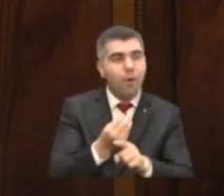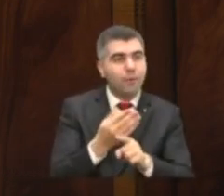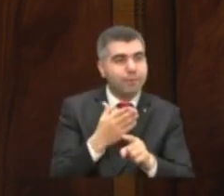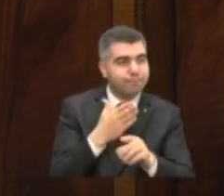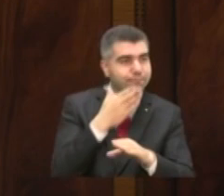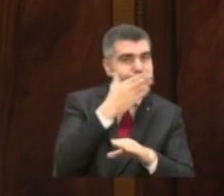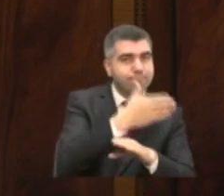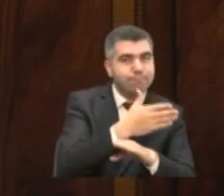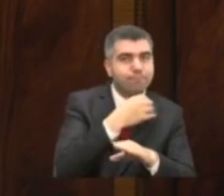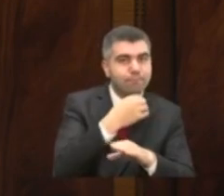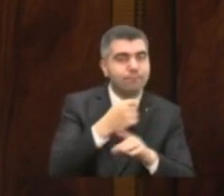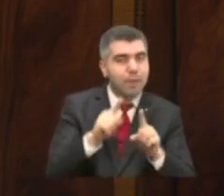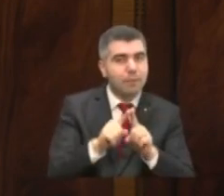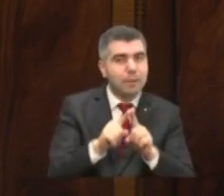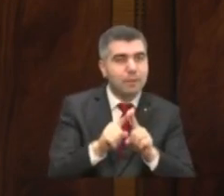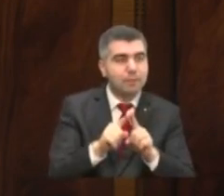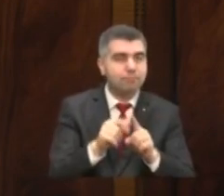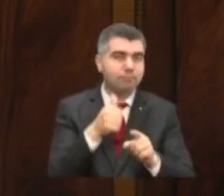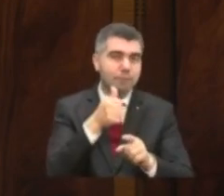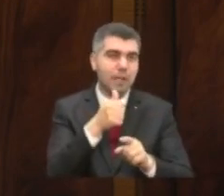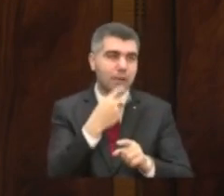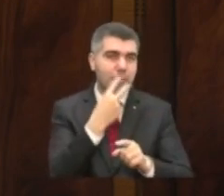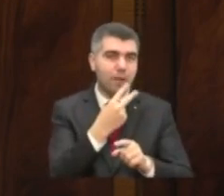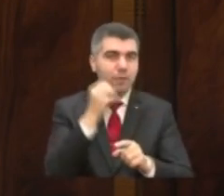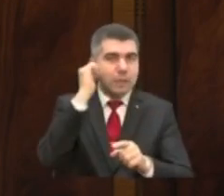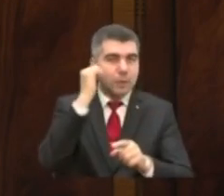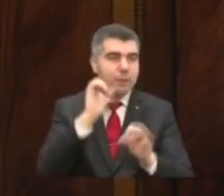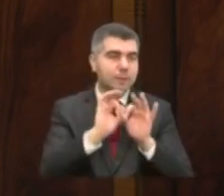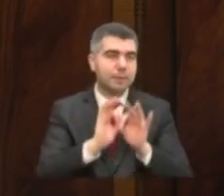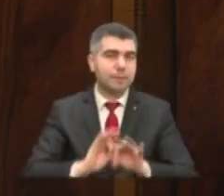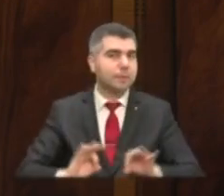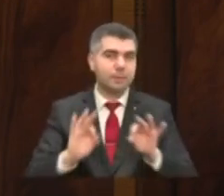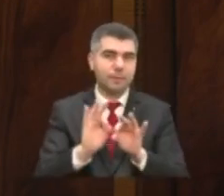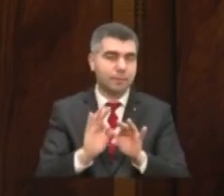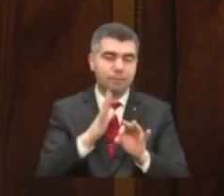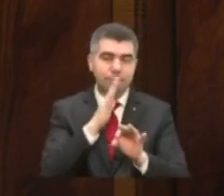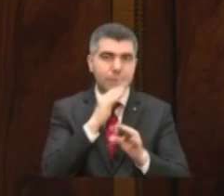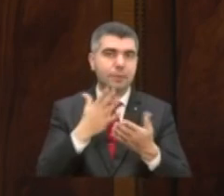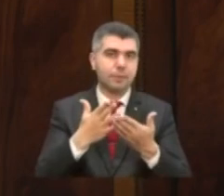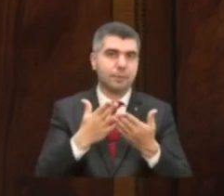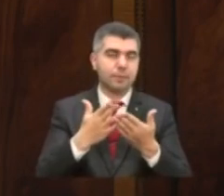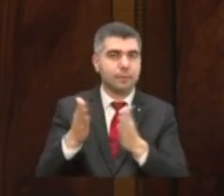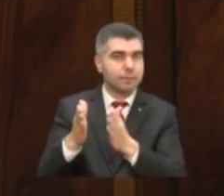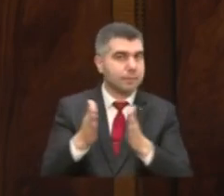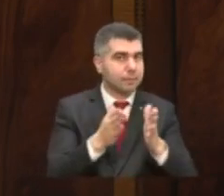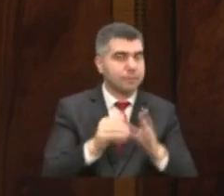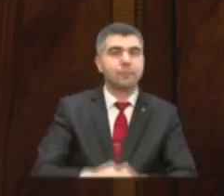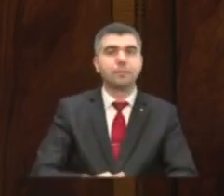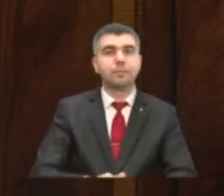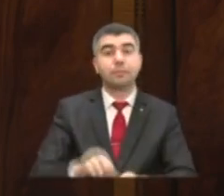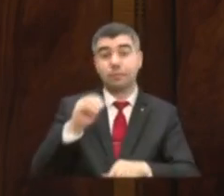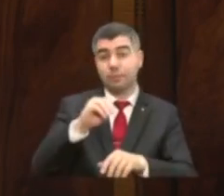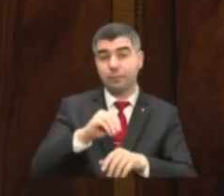ظروف تليق بالتعليم والتكوين. ونشير أيضا السيد الرئيس أن